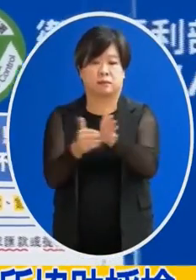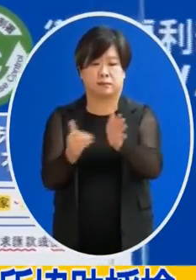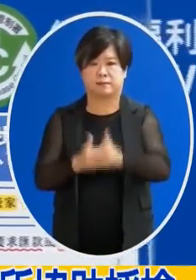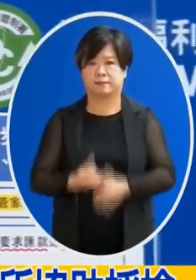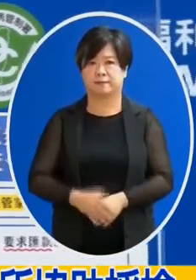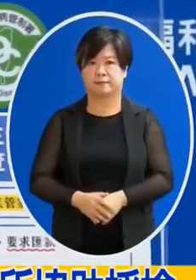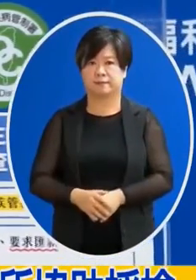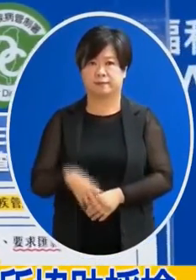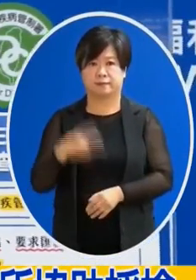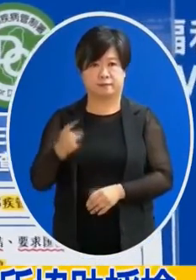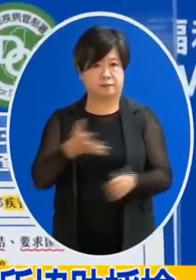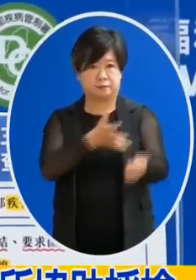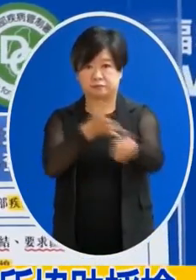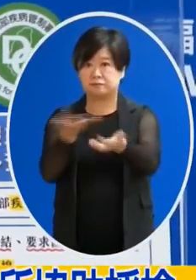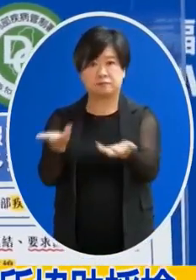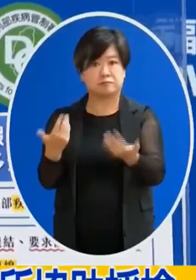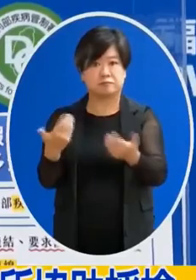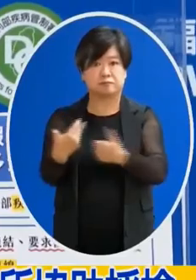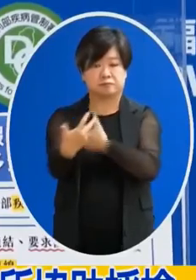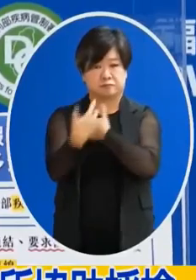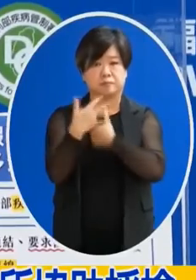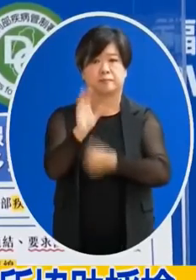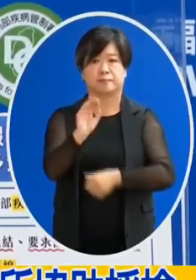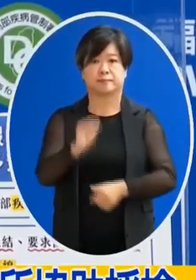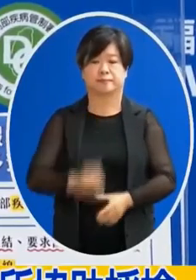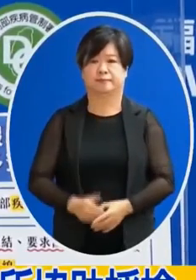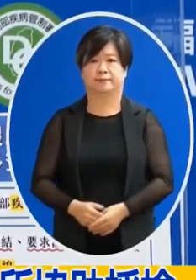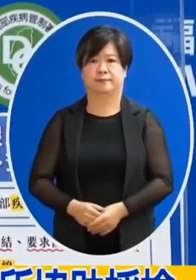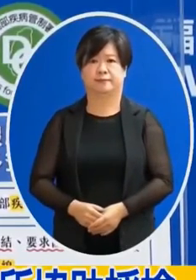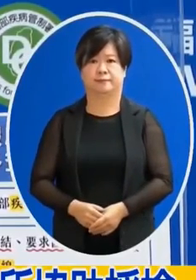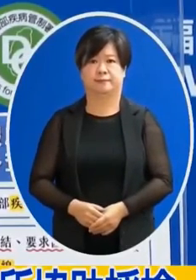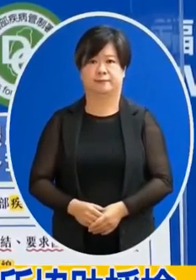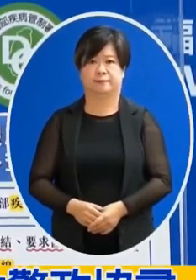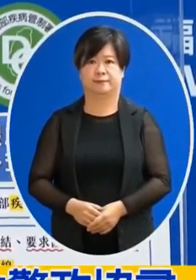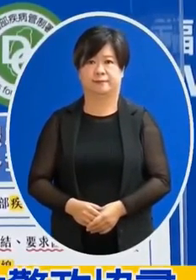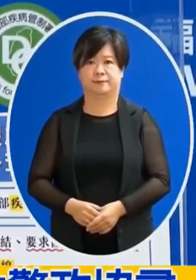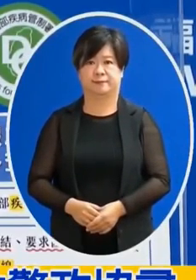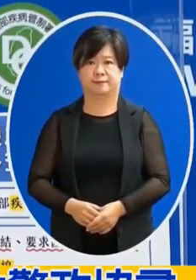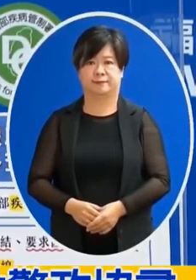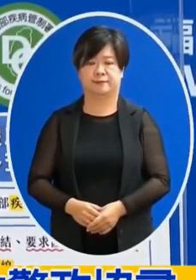啊，再看各位媒体有什么需要询问的。